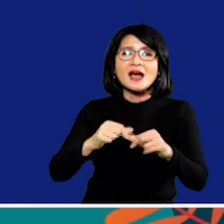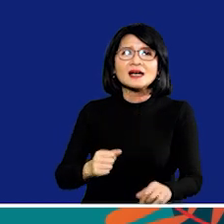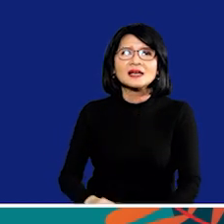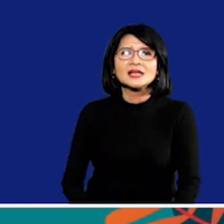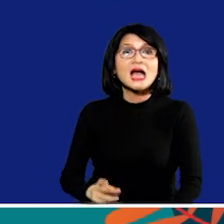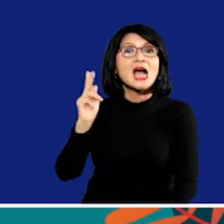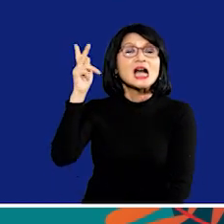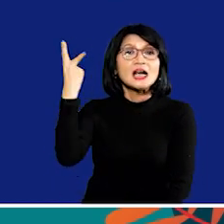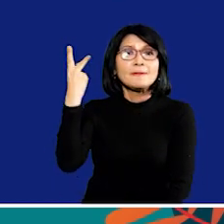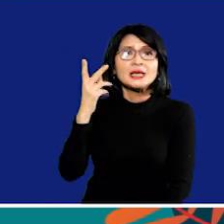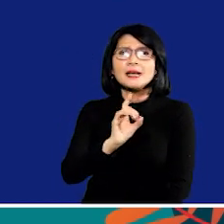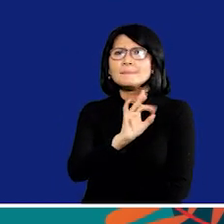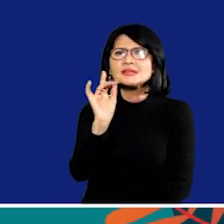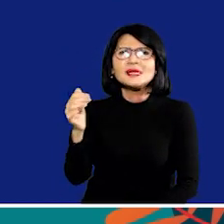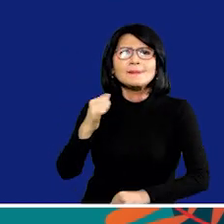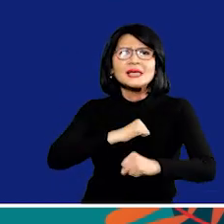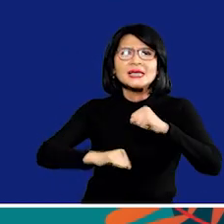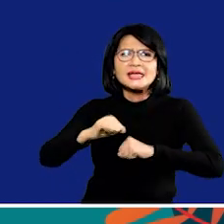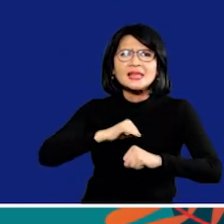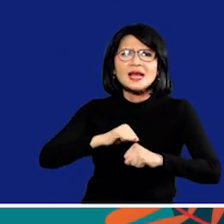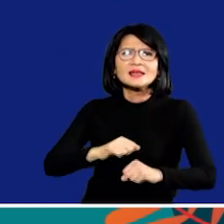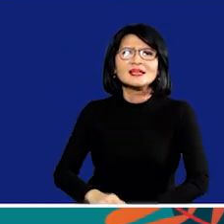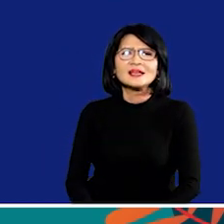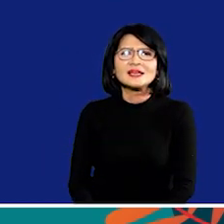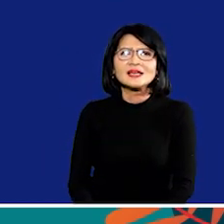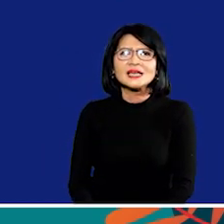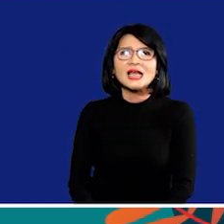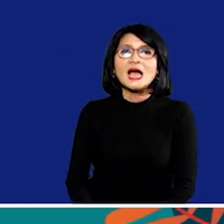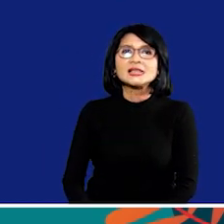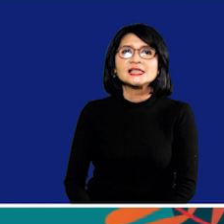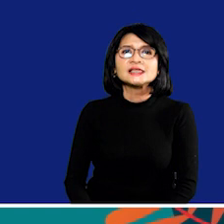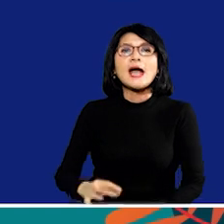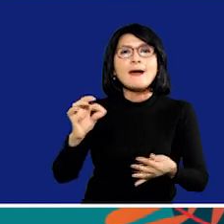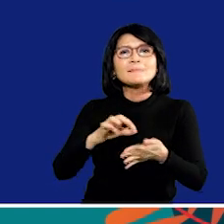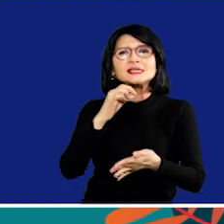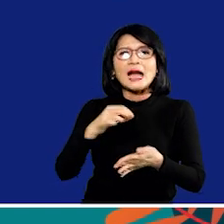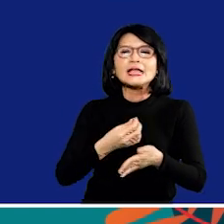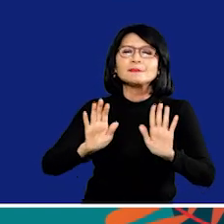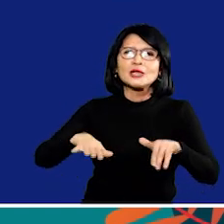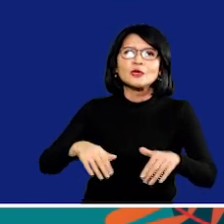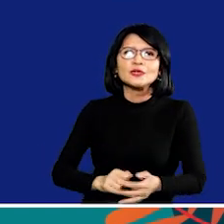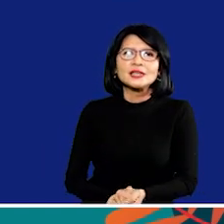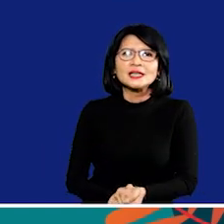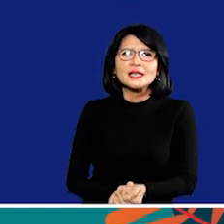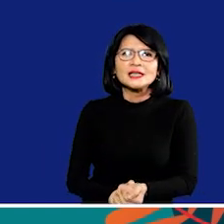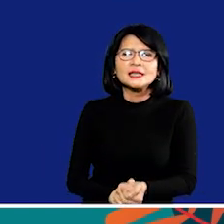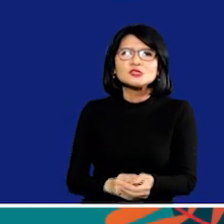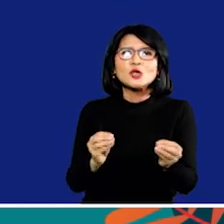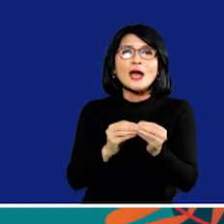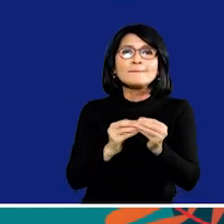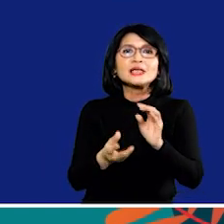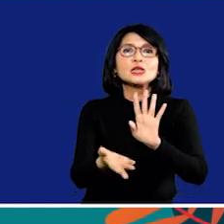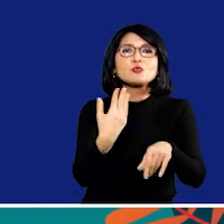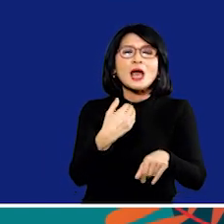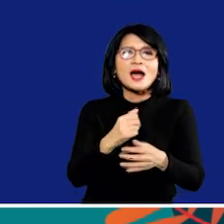tahu. Kemarin kan ada berbagai macam kegiatan, diantaranya itu dengan menjahit dan mendaur ulang. Itu boleh saya tanya